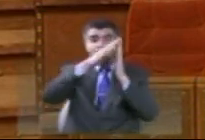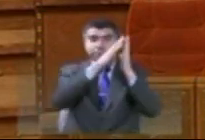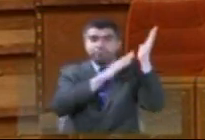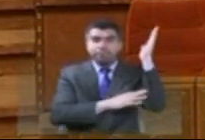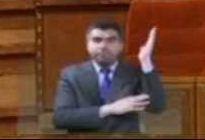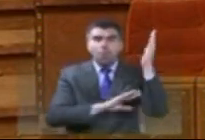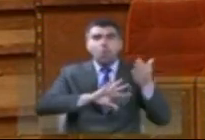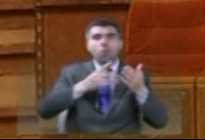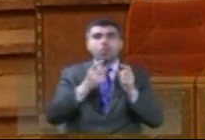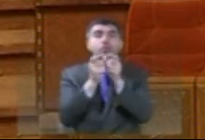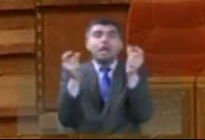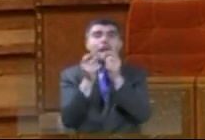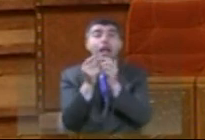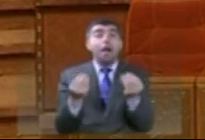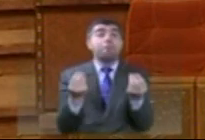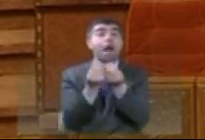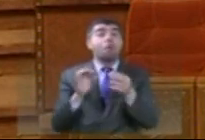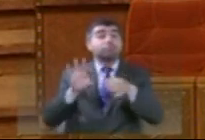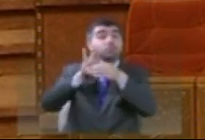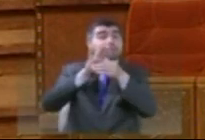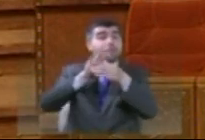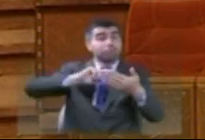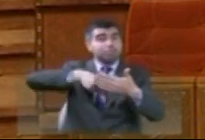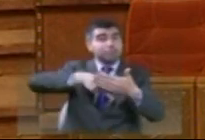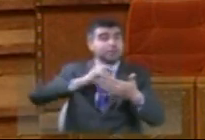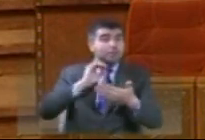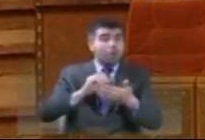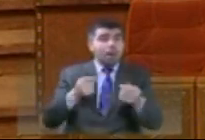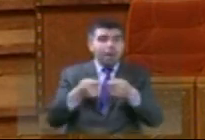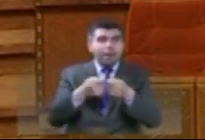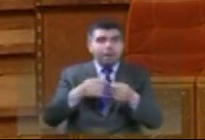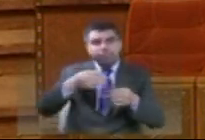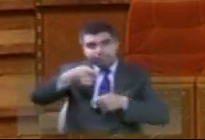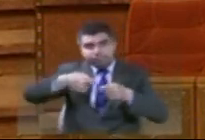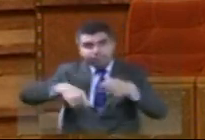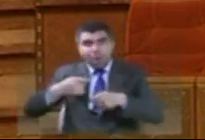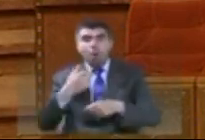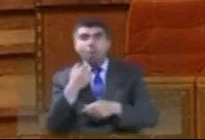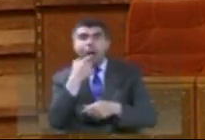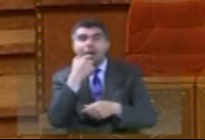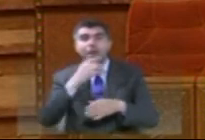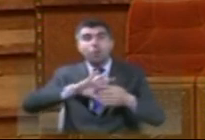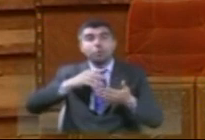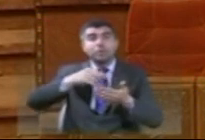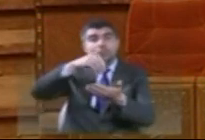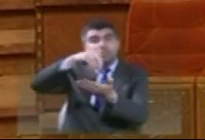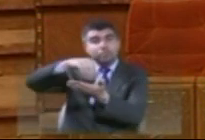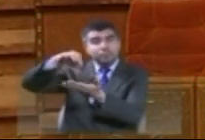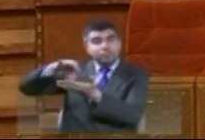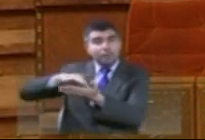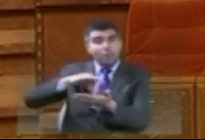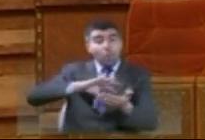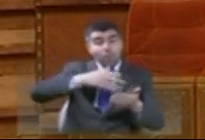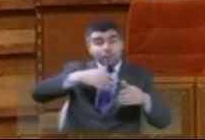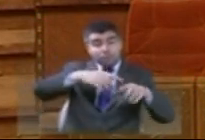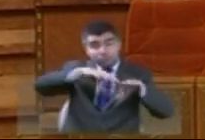مكاتب الدراسات باش ننهيوا العمليه ديال التحديد، لانه كاين اشكال ديال تحديد الملك العمومي البحري. المساله الثانيه جرد الاعتداء على الملك العمومي